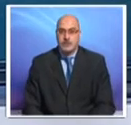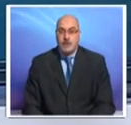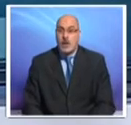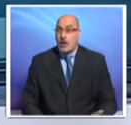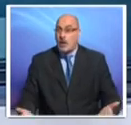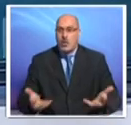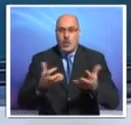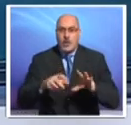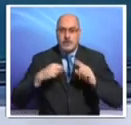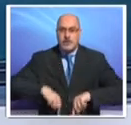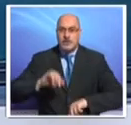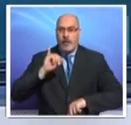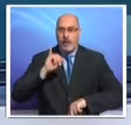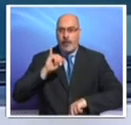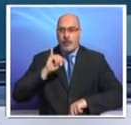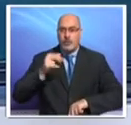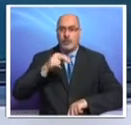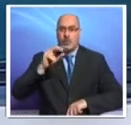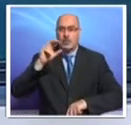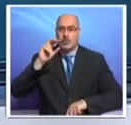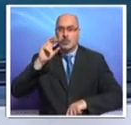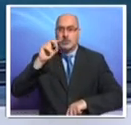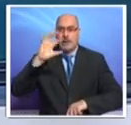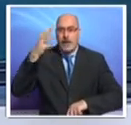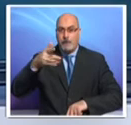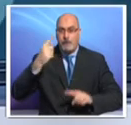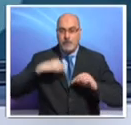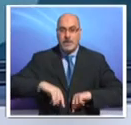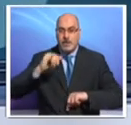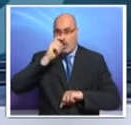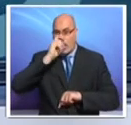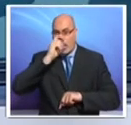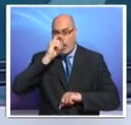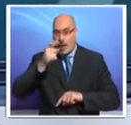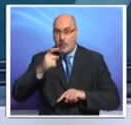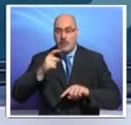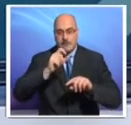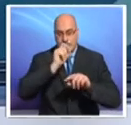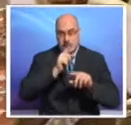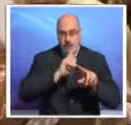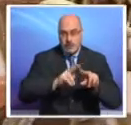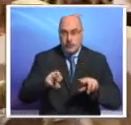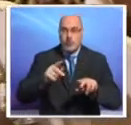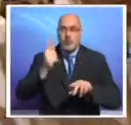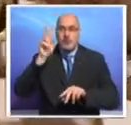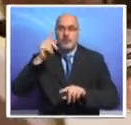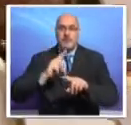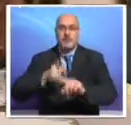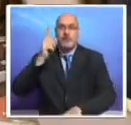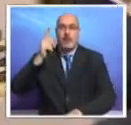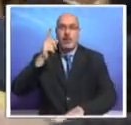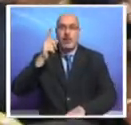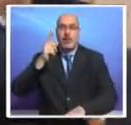هذا واختتمت أشغال الدورة 35 لمجلس وزراء الداخلية العرب بالمصادقة على البيان الختامي